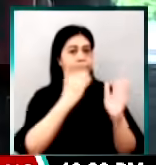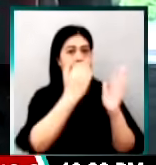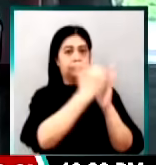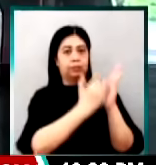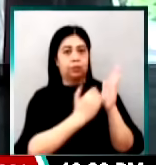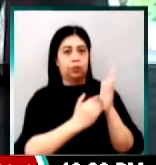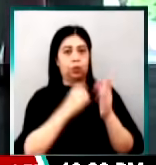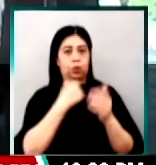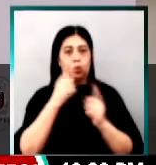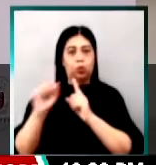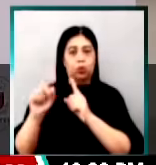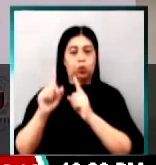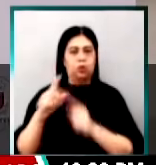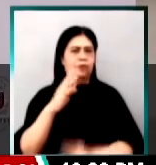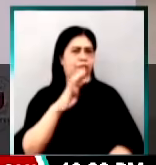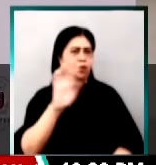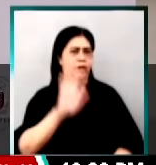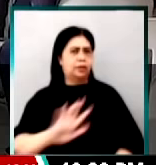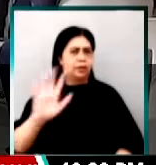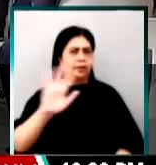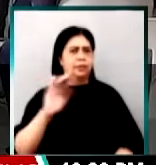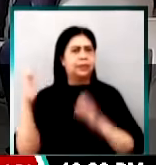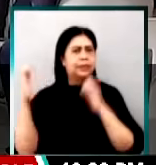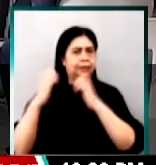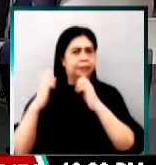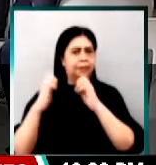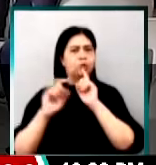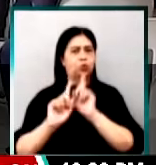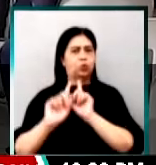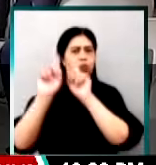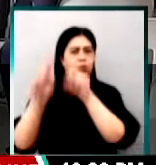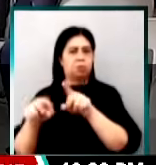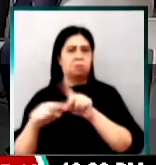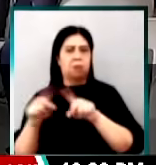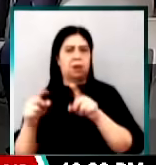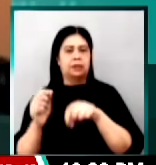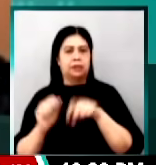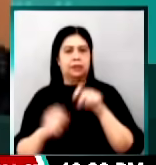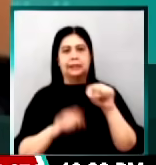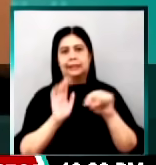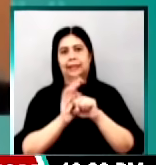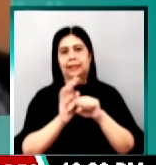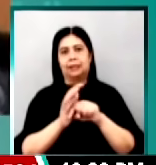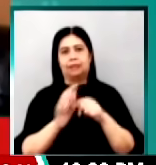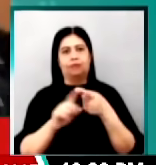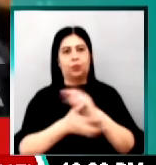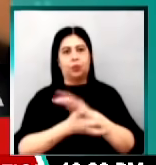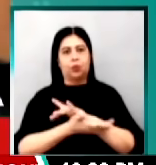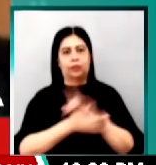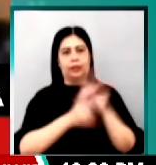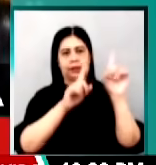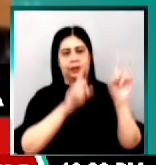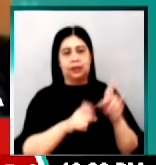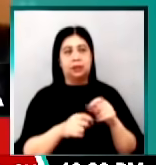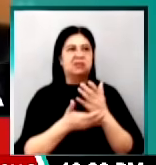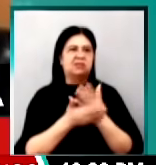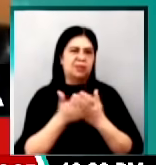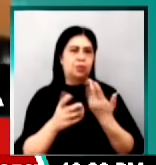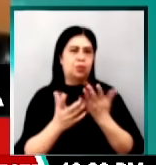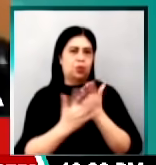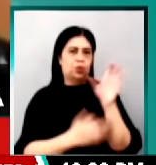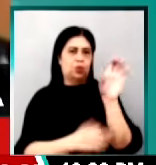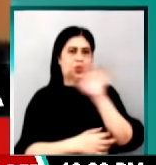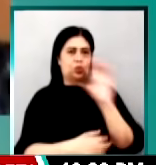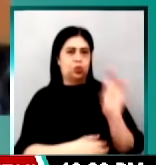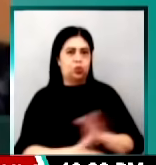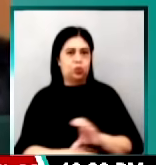Nasa 400 ang inaasahang pisikal na makakadalo pero kailangang negative sila sa COVID test. Yung iba via Zoom na lang eh. Via Zoom, si